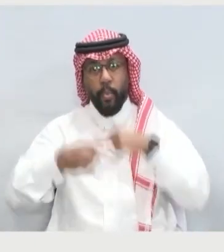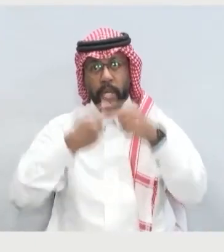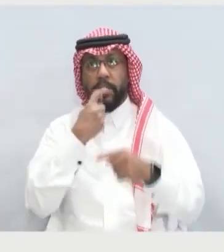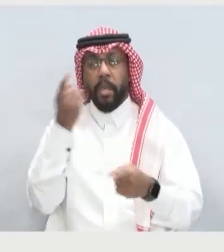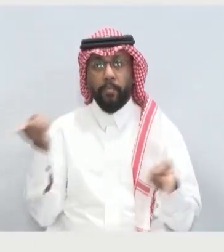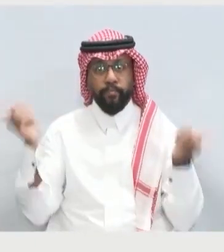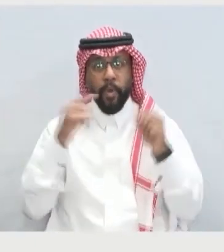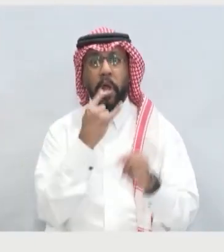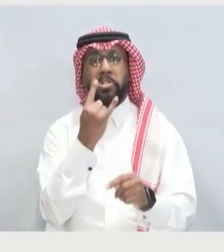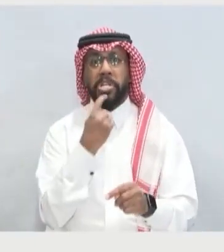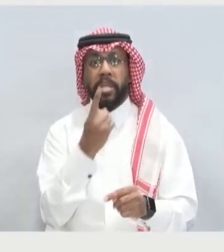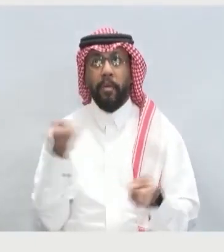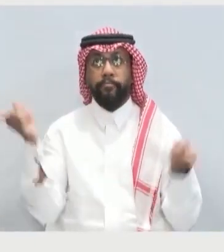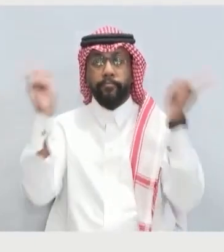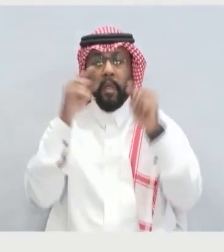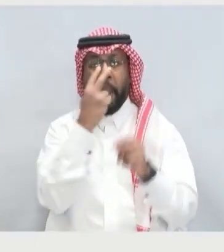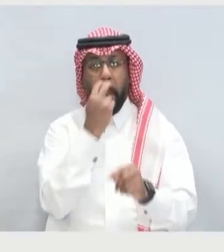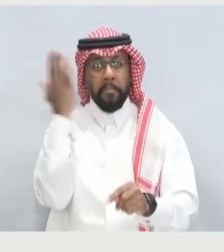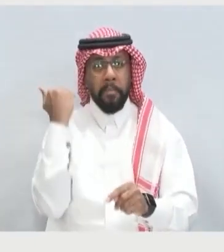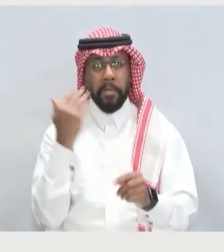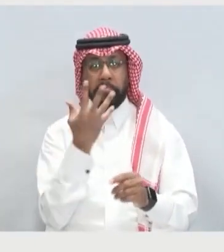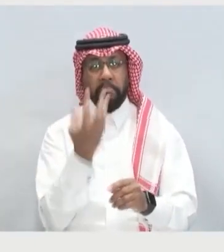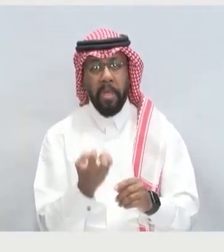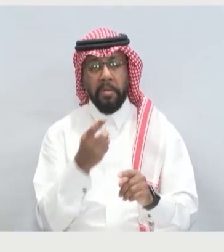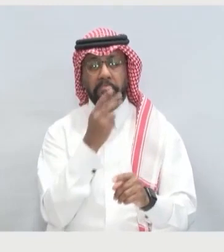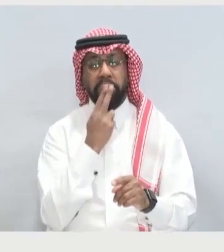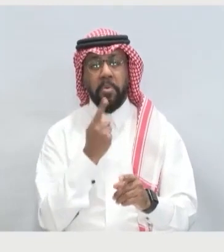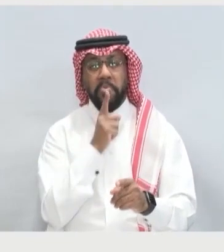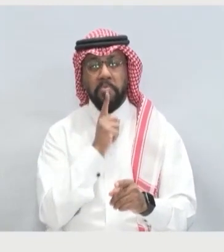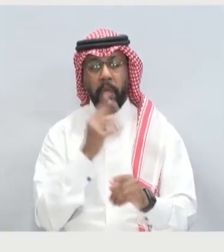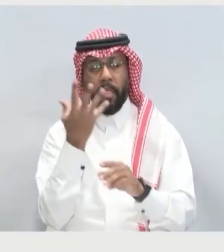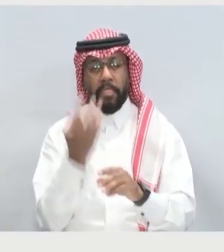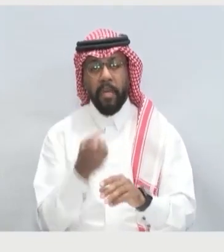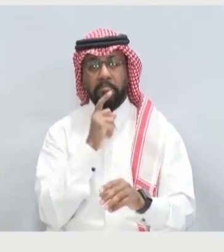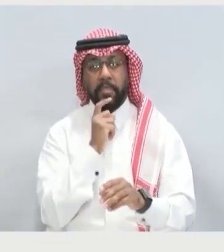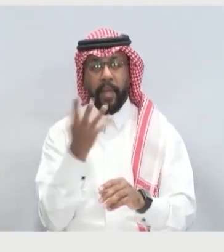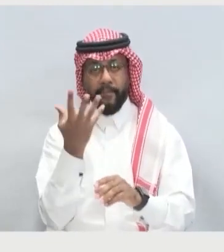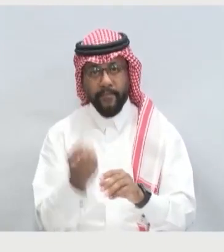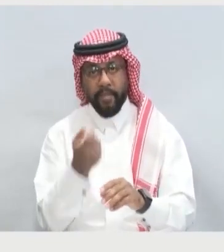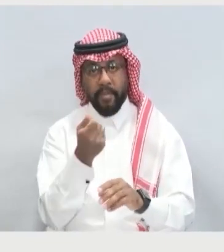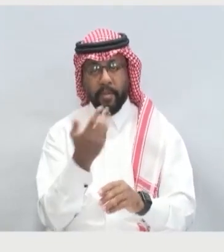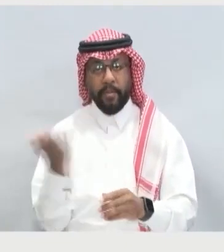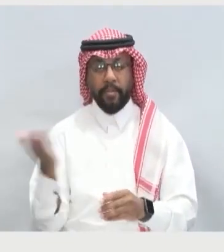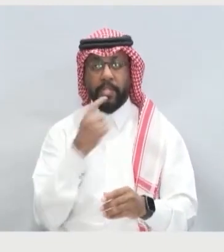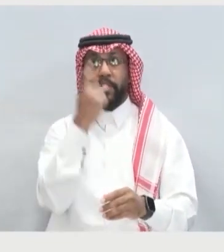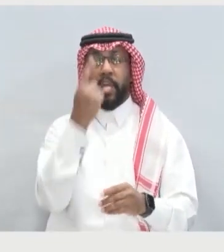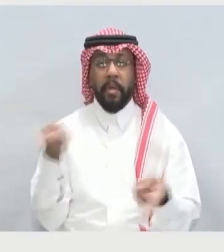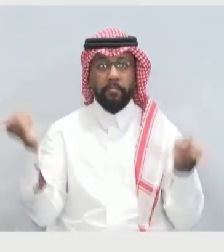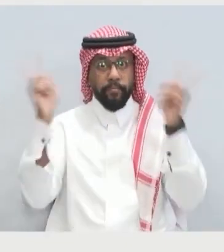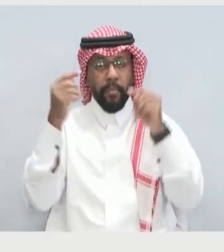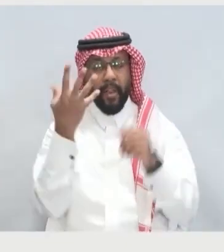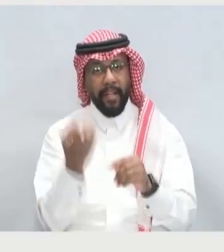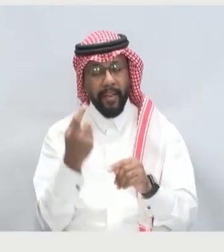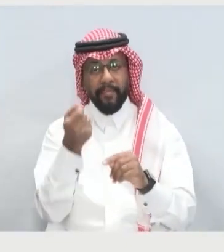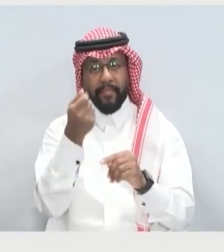استهلاك بالتالي سيكون هنالك نظير مرور سنوات سيكون هنالك استهلاك لهذه المعدات وبالتالي ستقل قيمتها